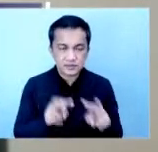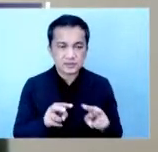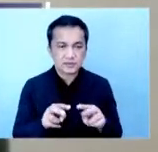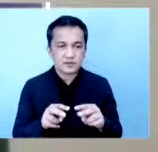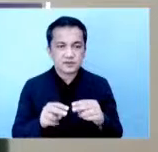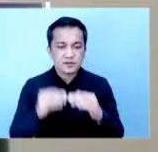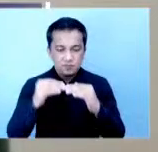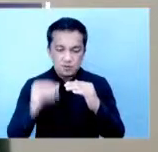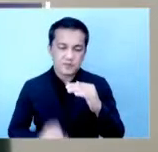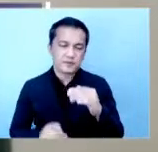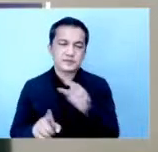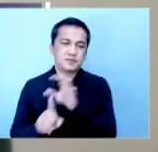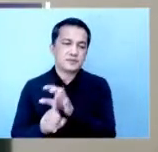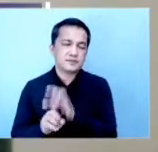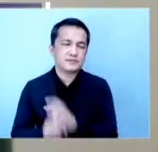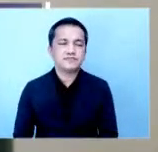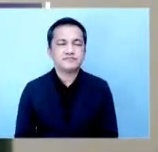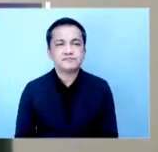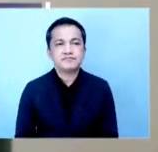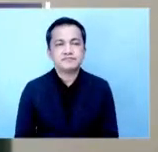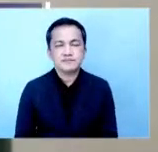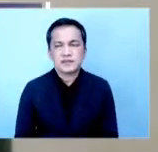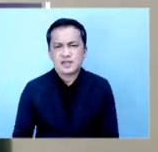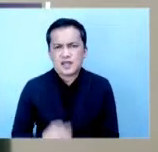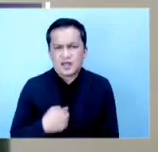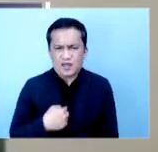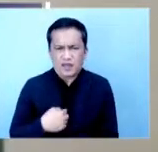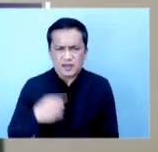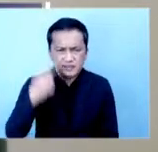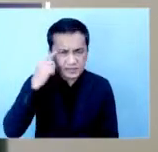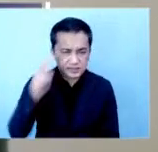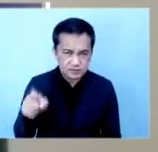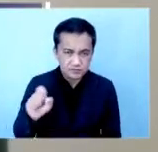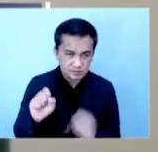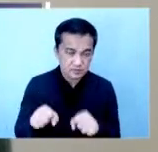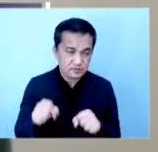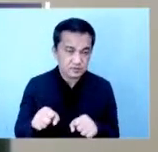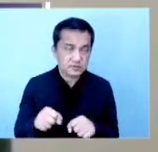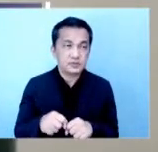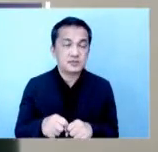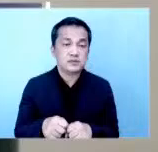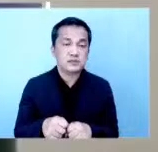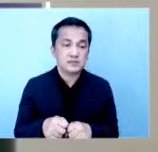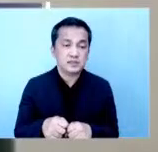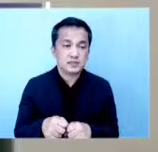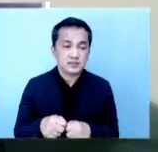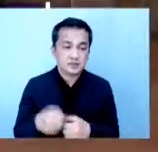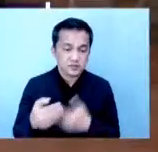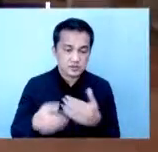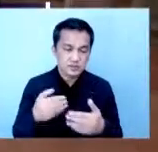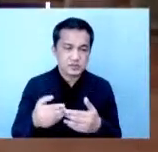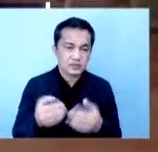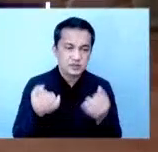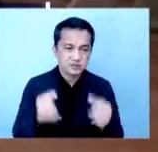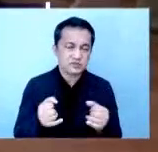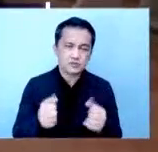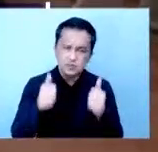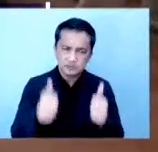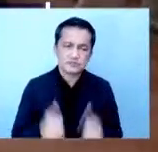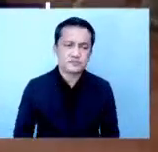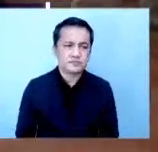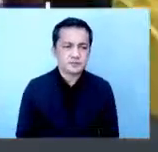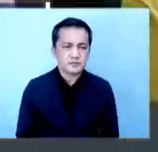yung popularity niya. So I think she was able to handle that issue very well. Sa